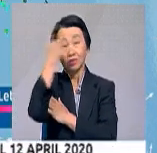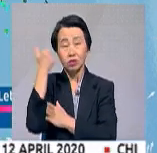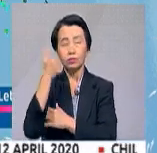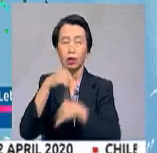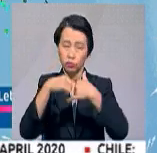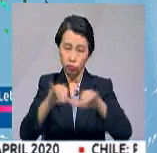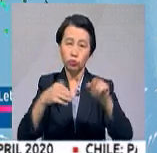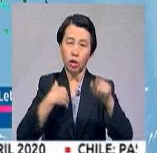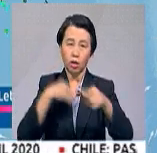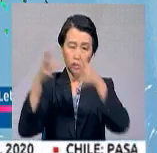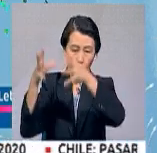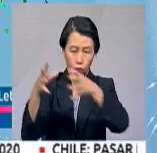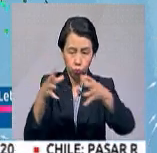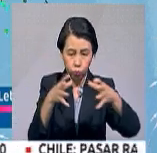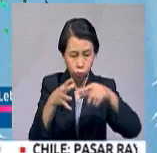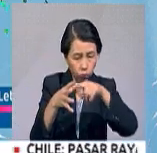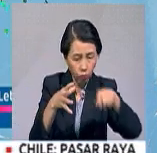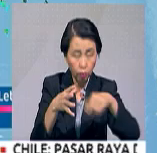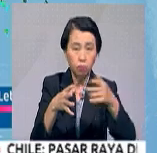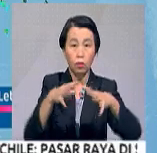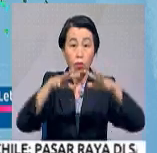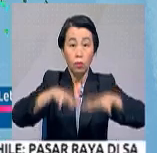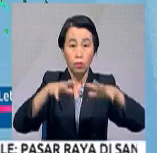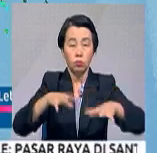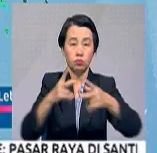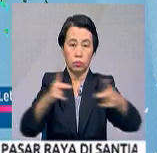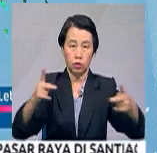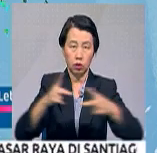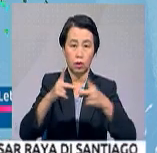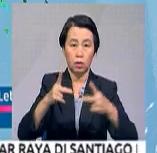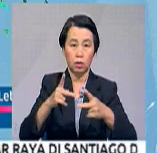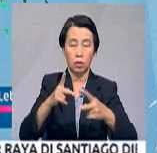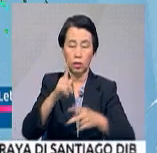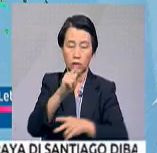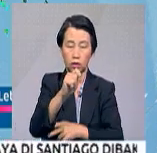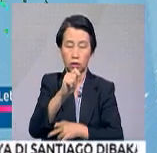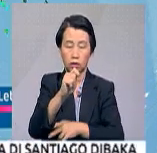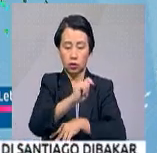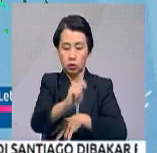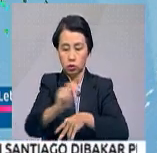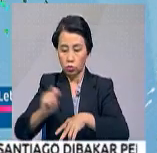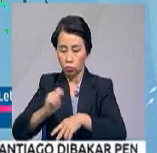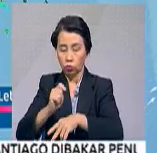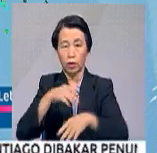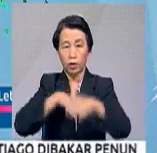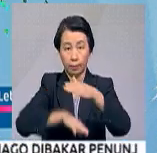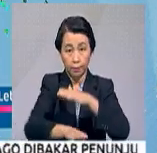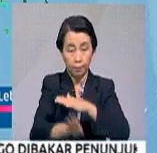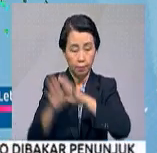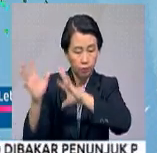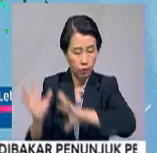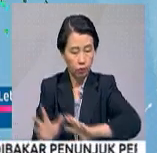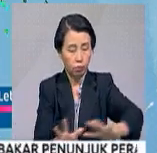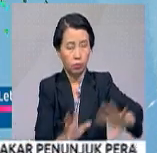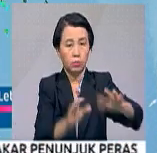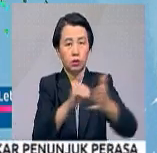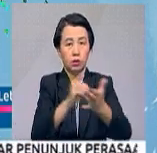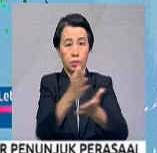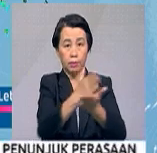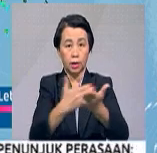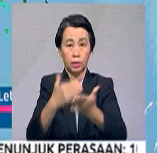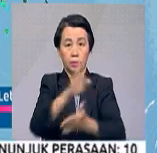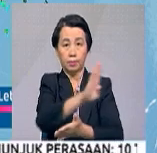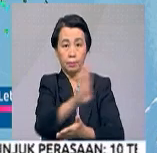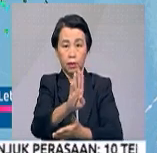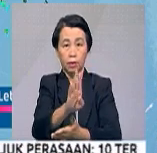Masih lagi terdapat kelompok awan aktif dari di bahagian kawasan perairan Tioman ini akan bergerak memasuki ke kawasan daratan, terutamanya di bahagian pantai